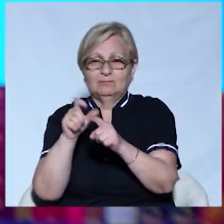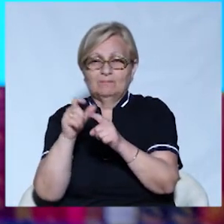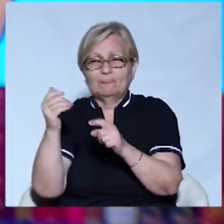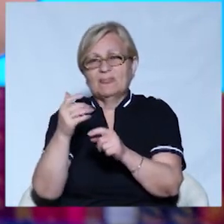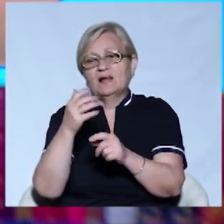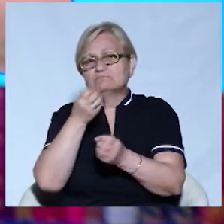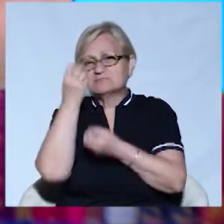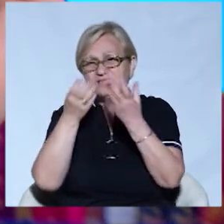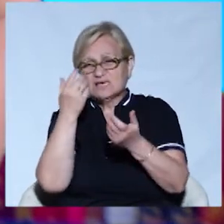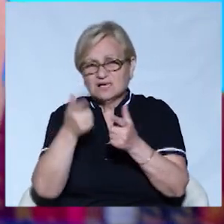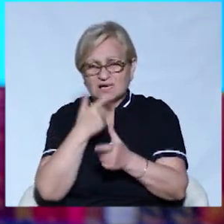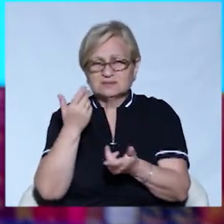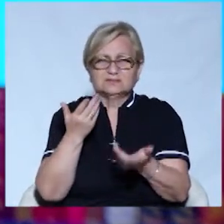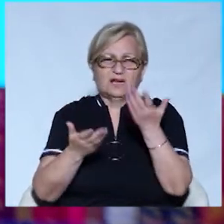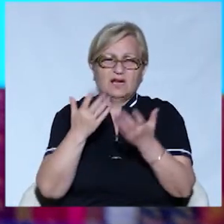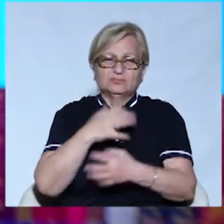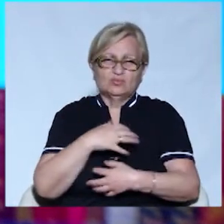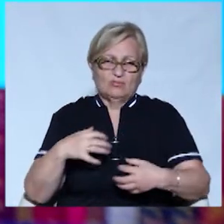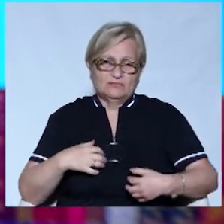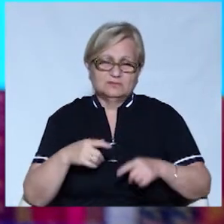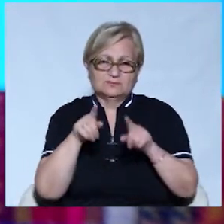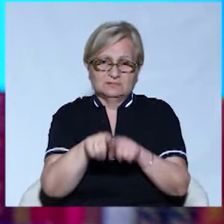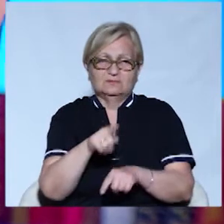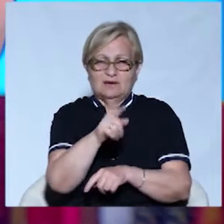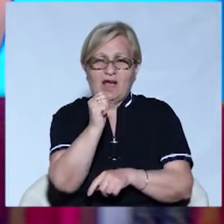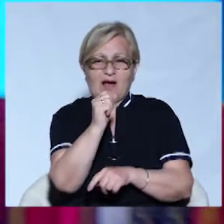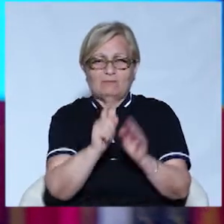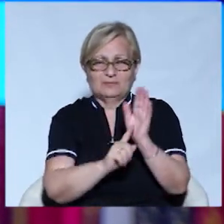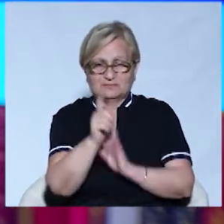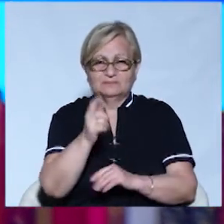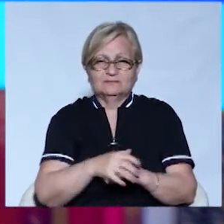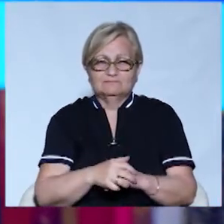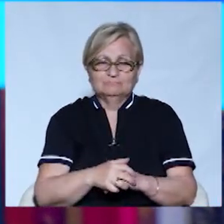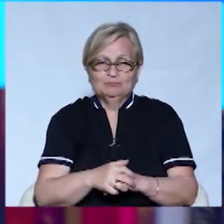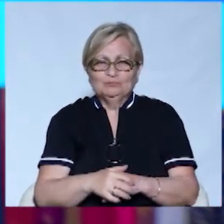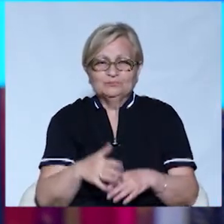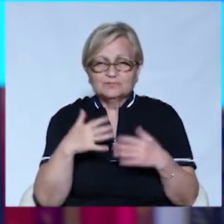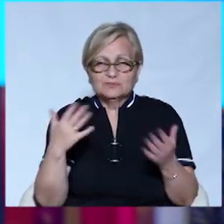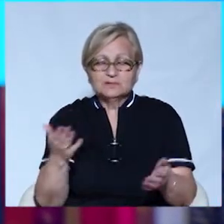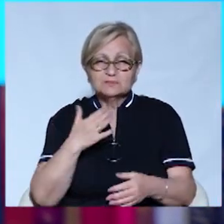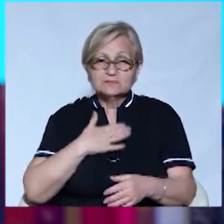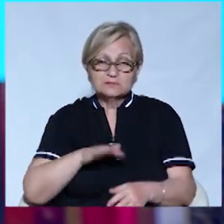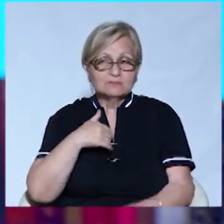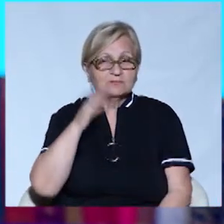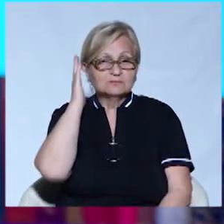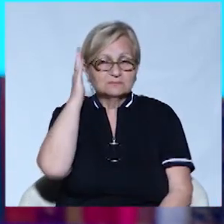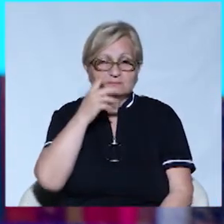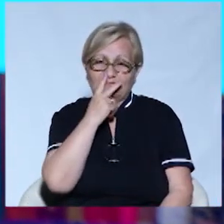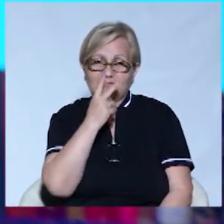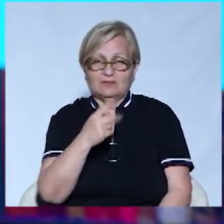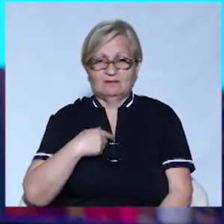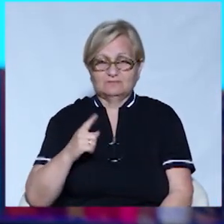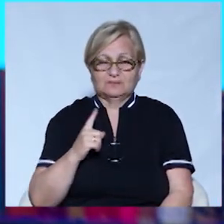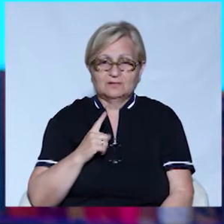ცენარისა და ცხოველის ლექსიკიდან ამ ასოზე. დიდი სიამოვნებით ვნახავ თქვენს ნამუშევარს